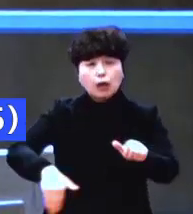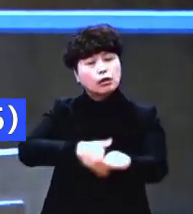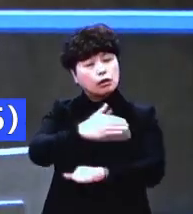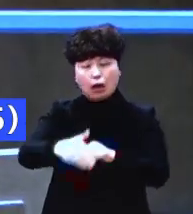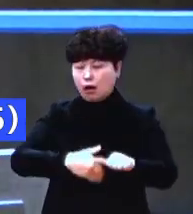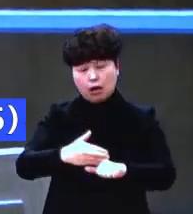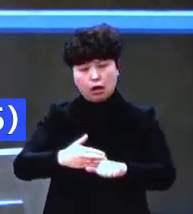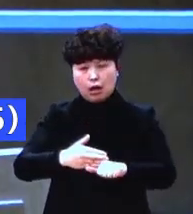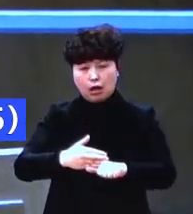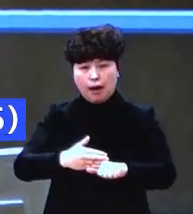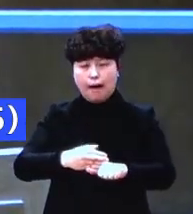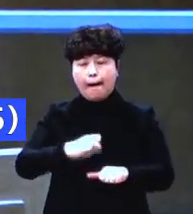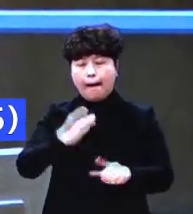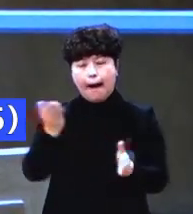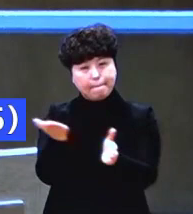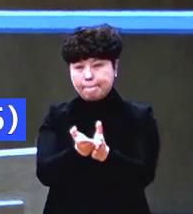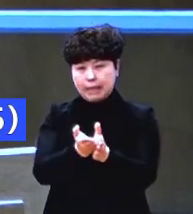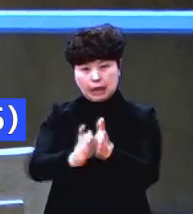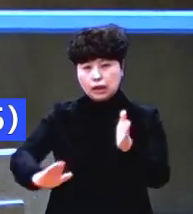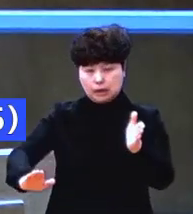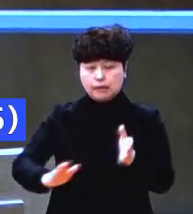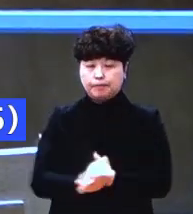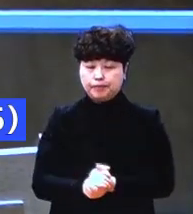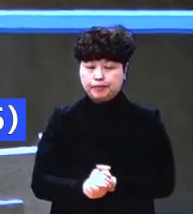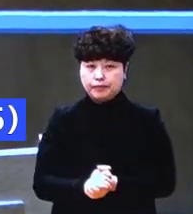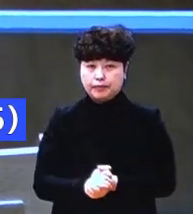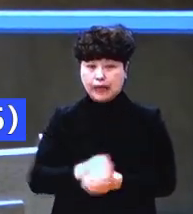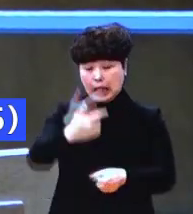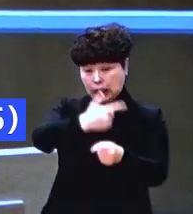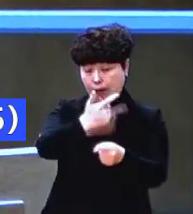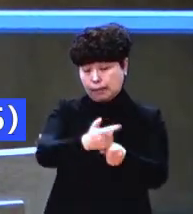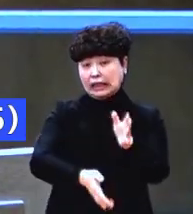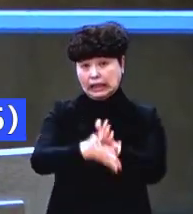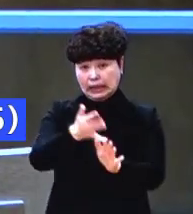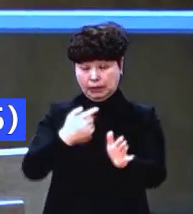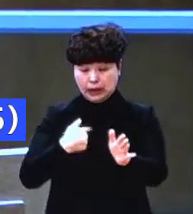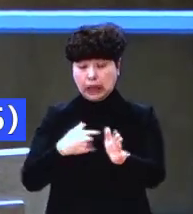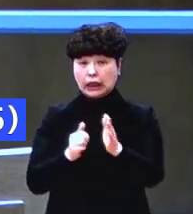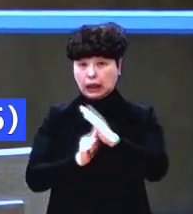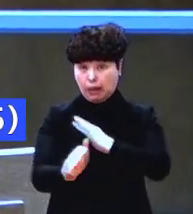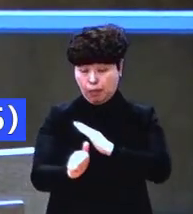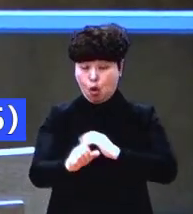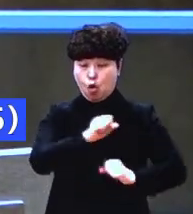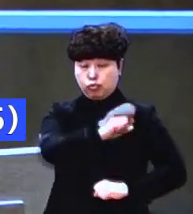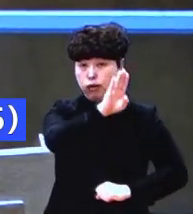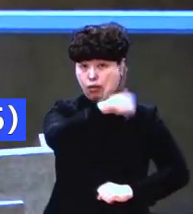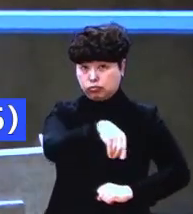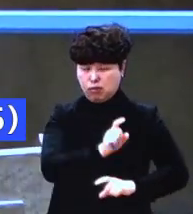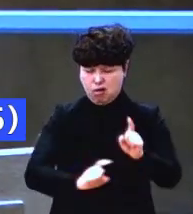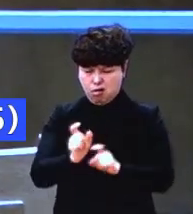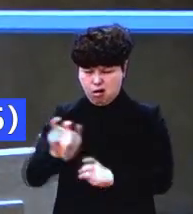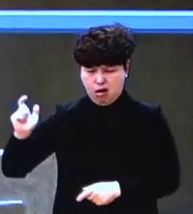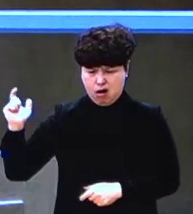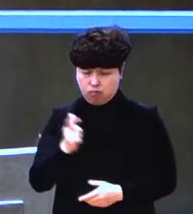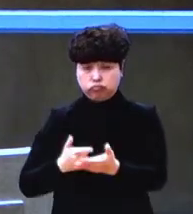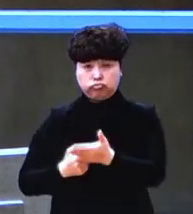정당화하지는 못합니다. 본 의원은 남양주 시민을 대표하여 국방부에 강력히